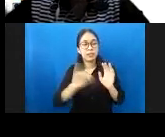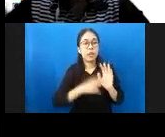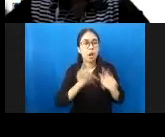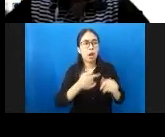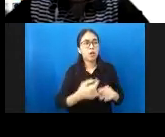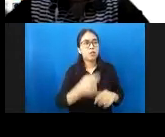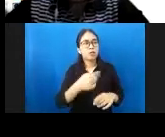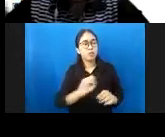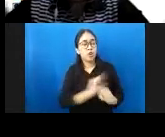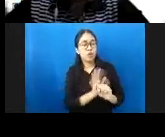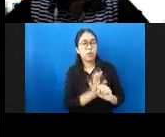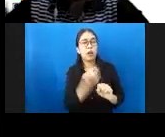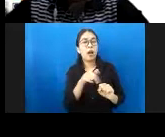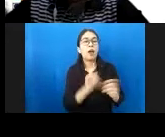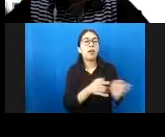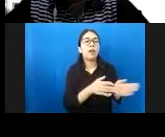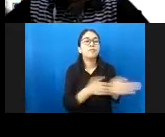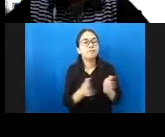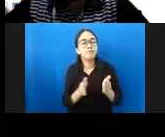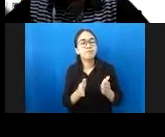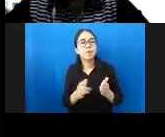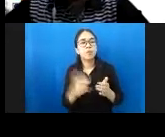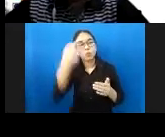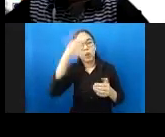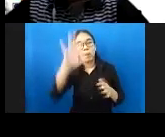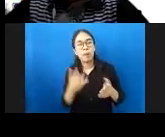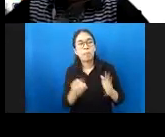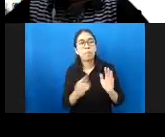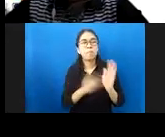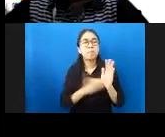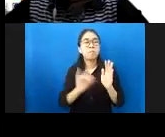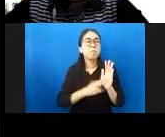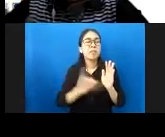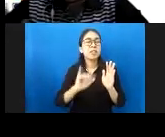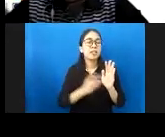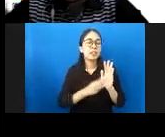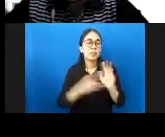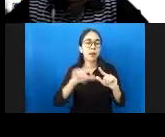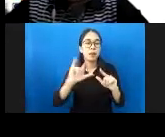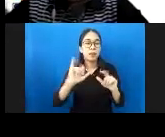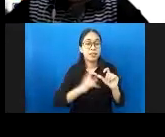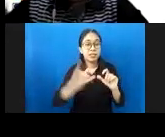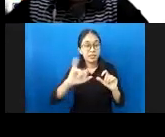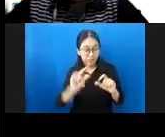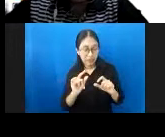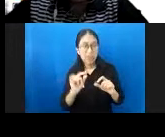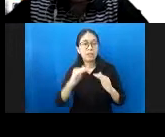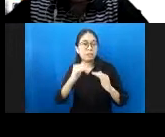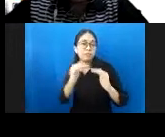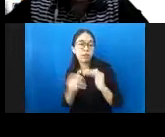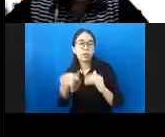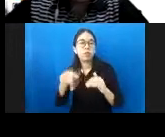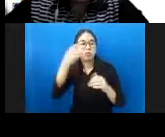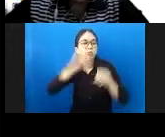ILI, ya, untuk meminimalisir infeksi kepada yang lain, dan kalau seandainya tidak dicurigai maka kita akan melaksanakan pemeriksaan di ruang